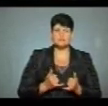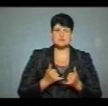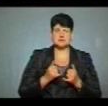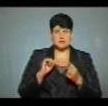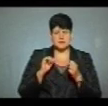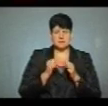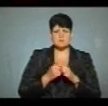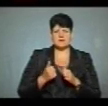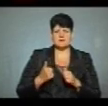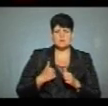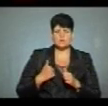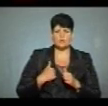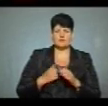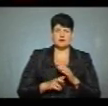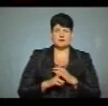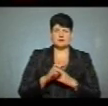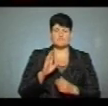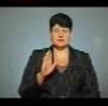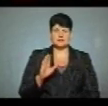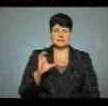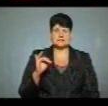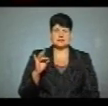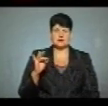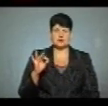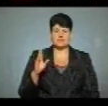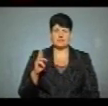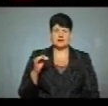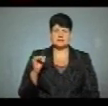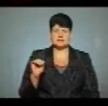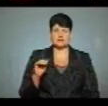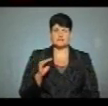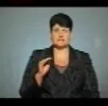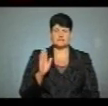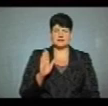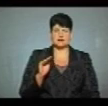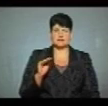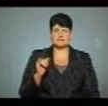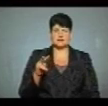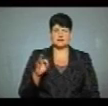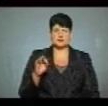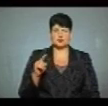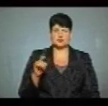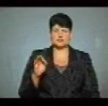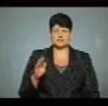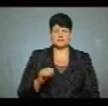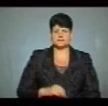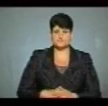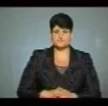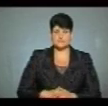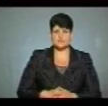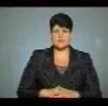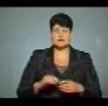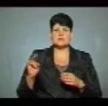пам'яті військових капеланів Валентина Сировецького та Віталія Філозофа. Священник